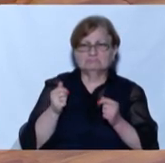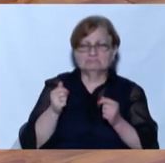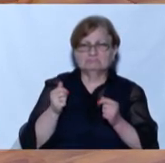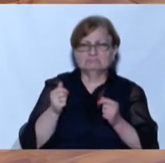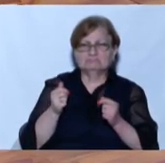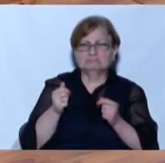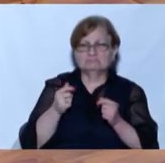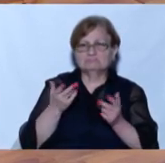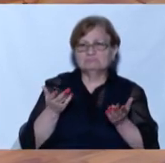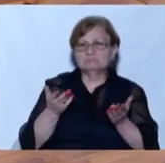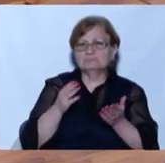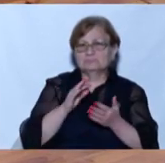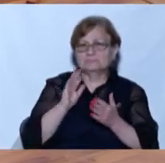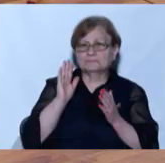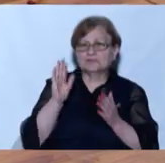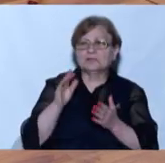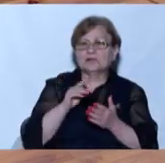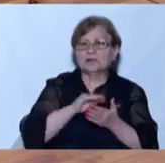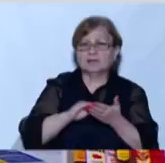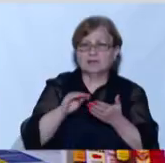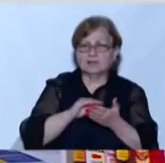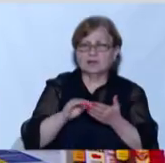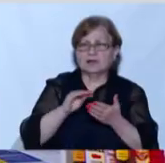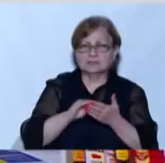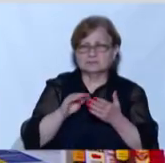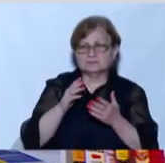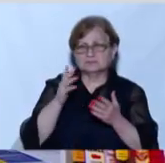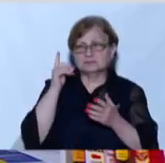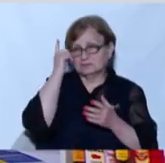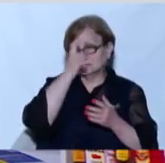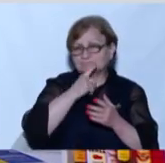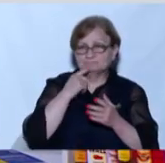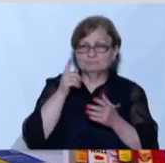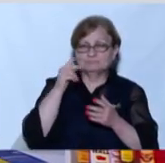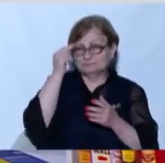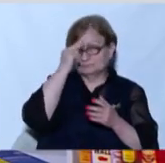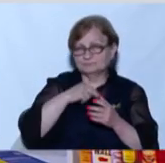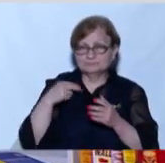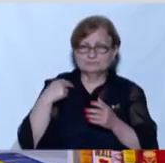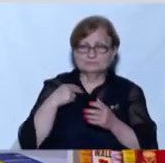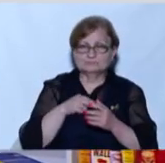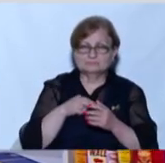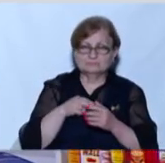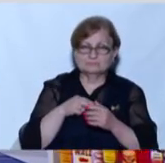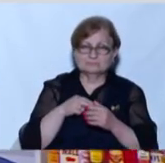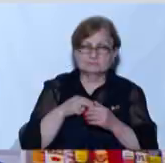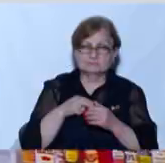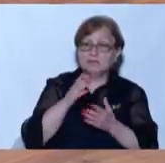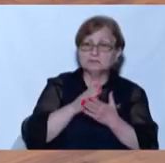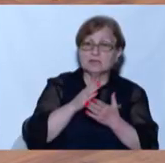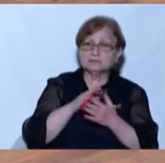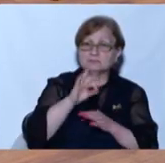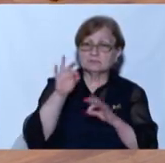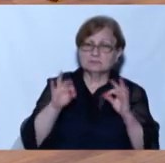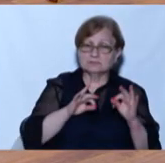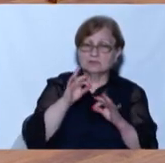ვთქვათ მაგრამ ნუ წერლობა იყო მისი საქმე და ეს უწავს ეს კაცი ასე ილოცავს უწერია იქ ერთი სკოლის პროექტია